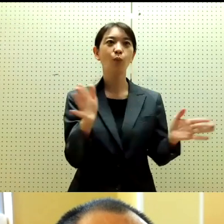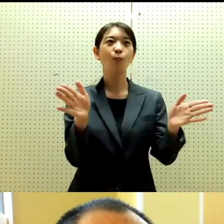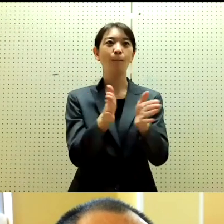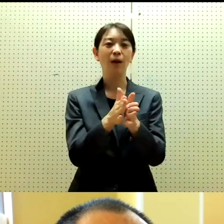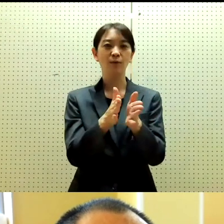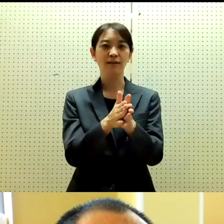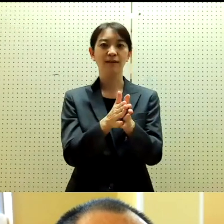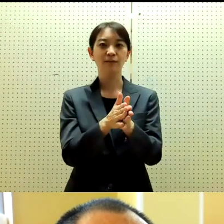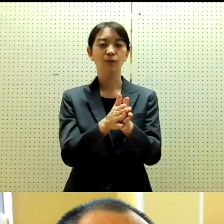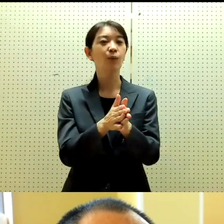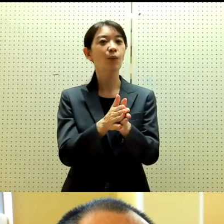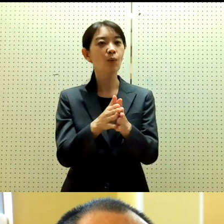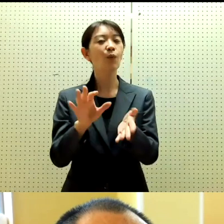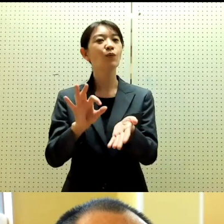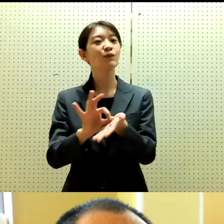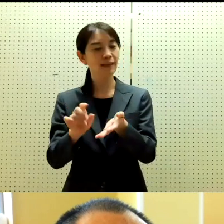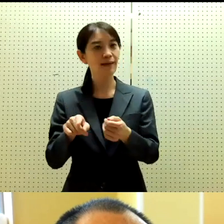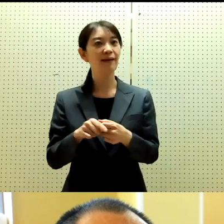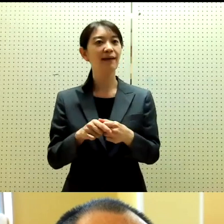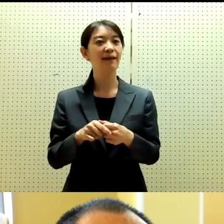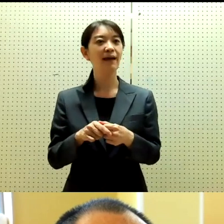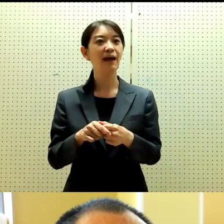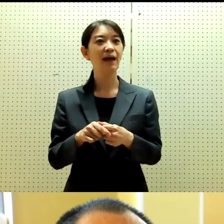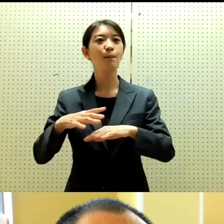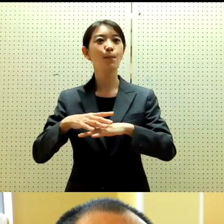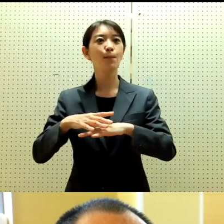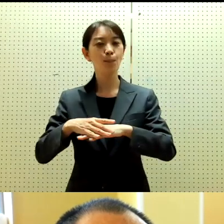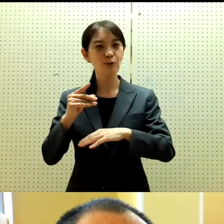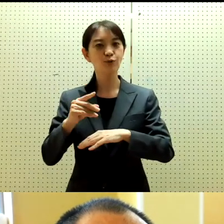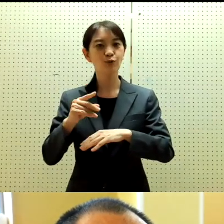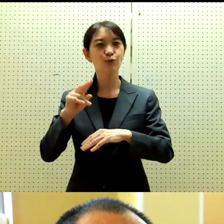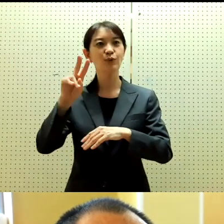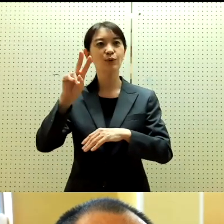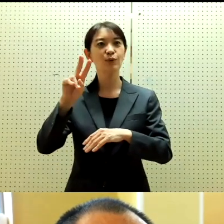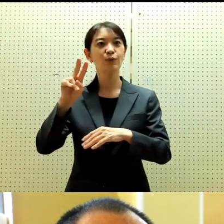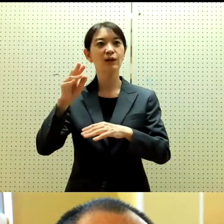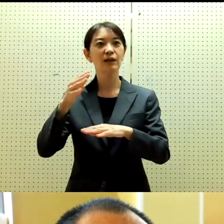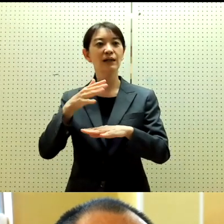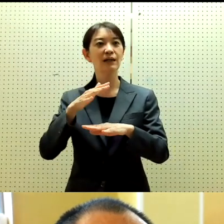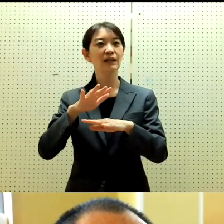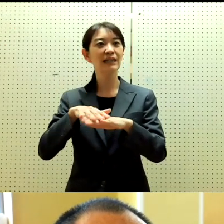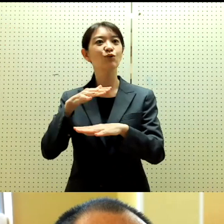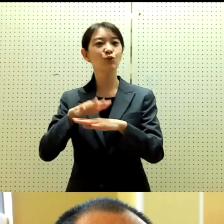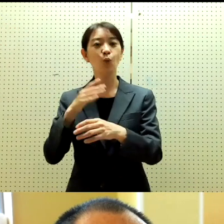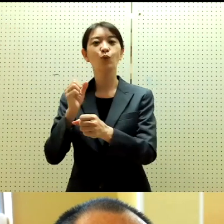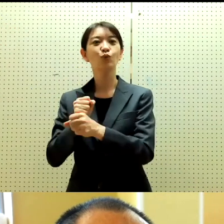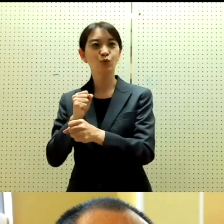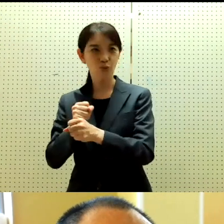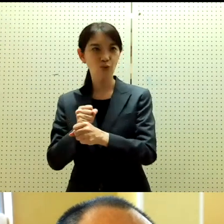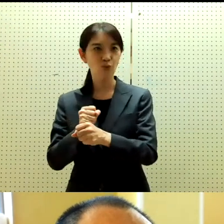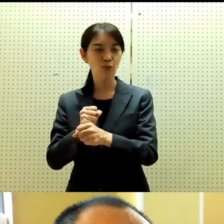ってまず宿題のリストを書いて、でその次に夏休み中に自分がやりたい